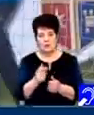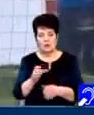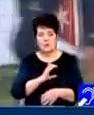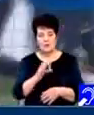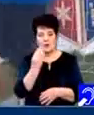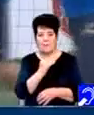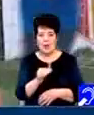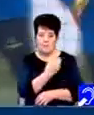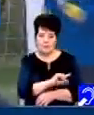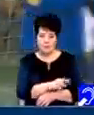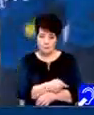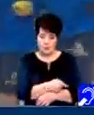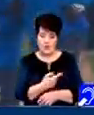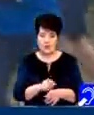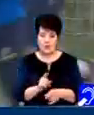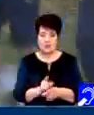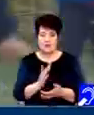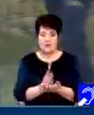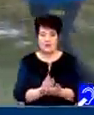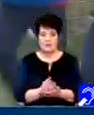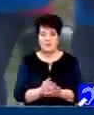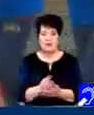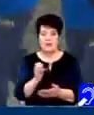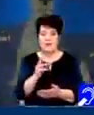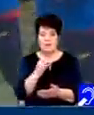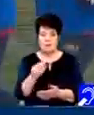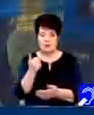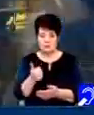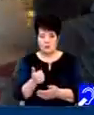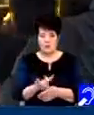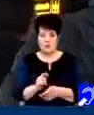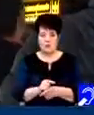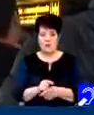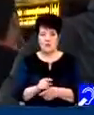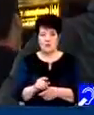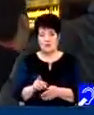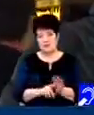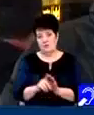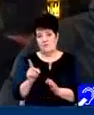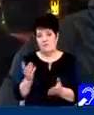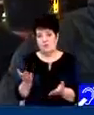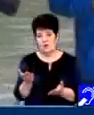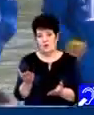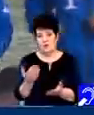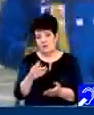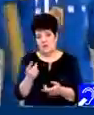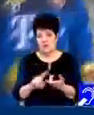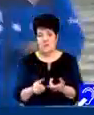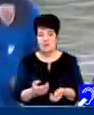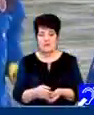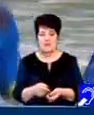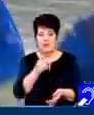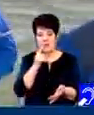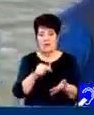mai puternic și dacă am evoluții, voi avea evoluții bune, voi putea fi și convocat. Drept dovadă să și deprimi. La lot a